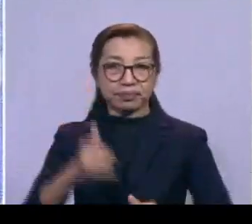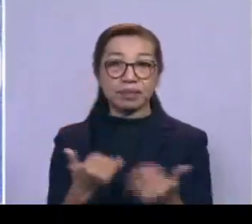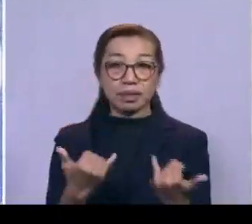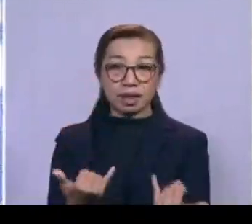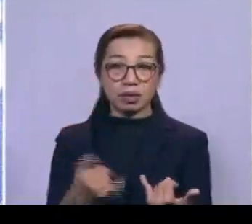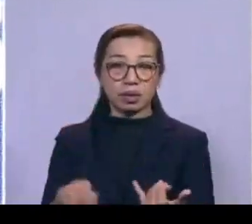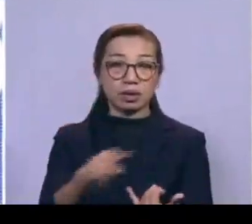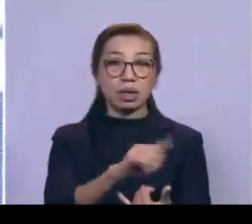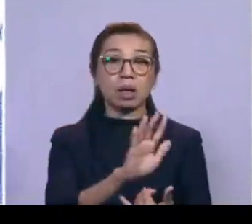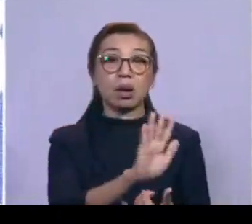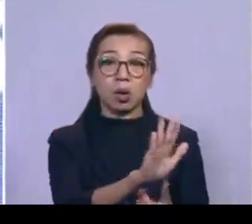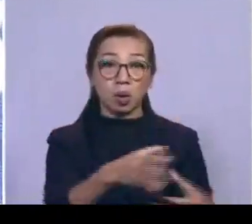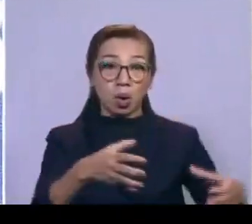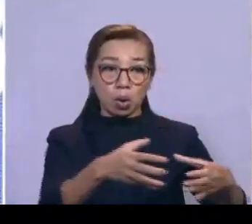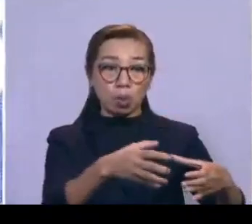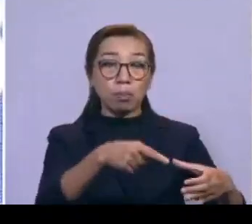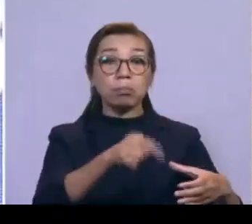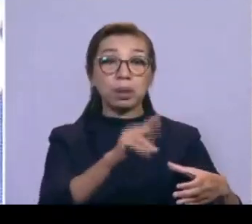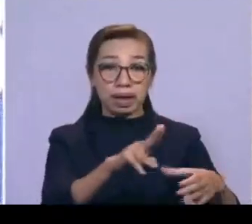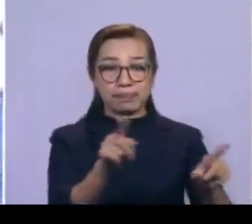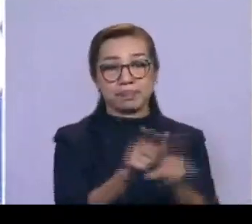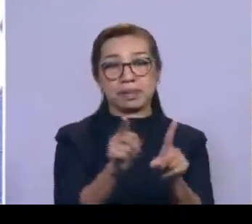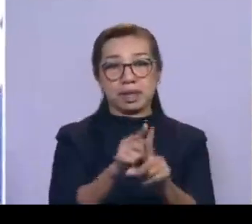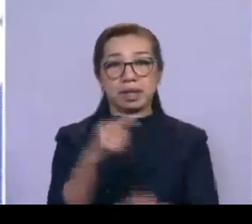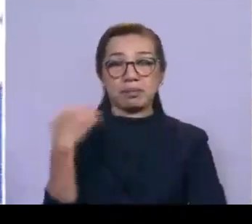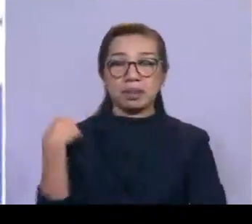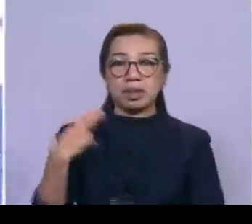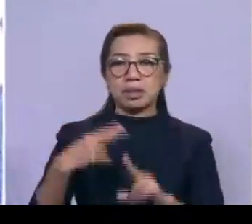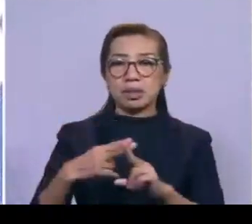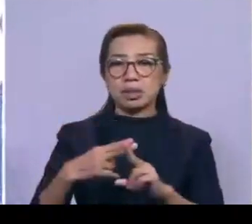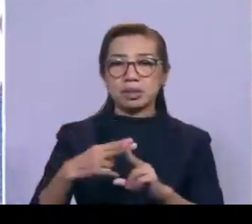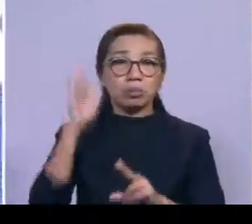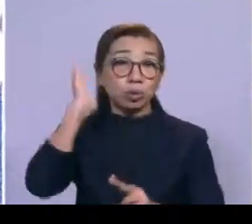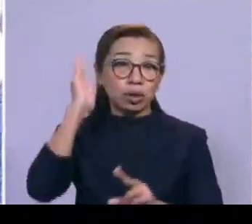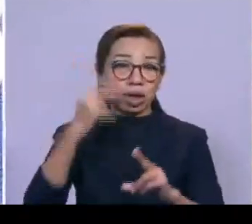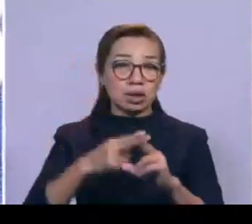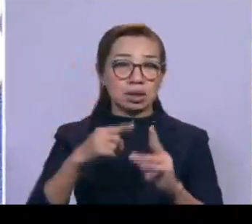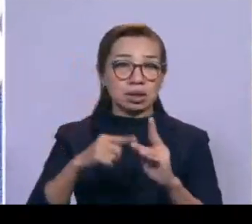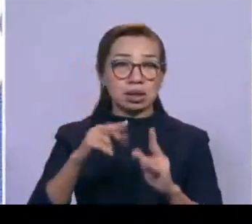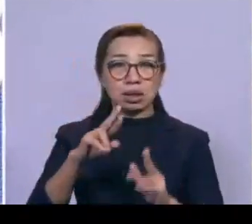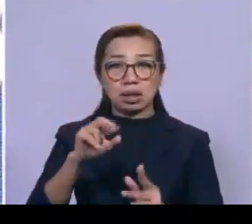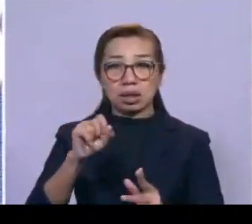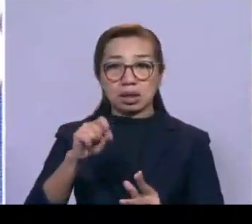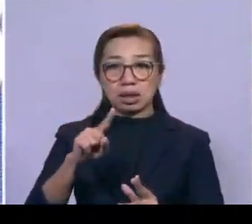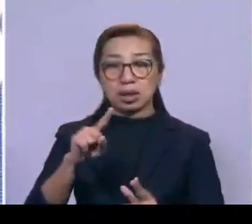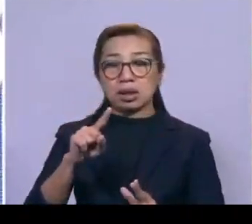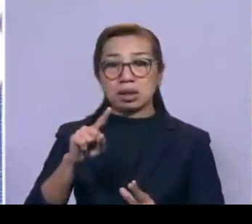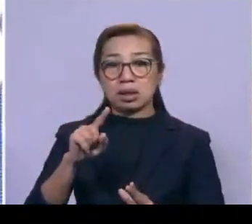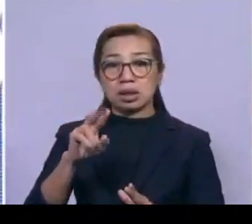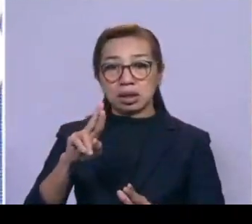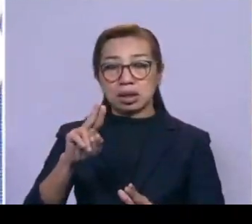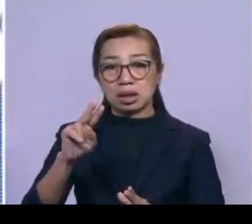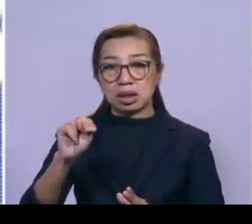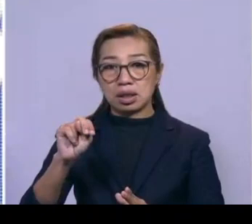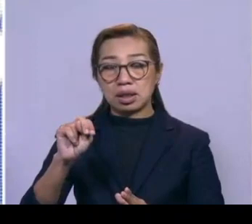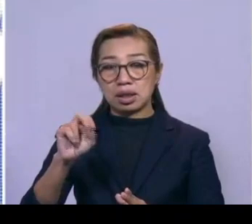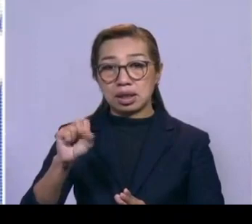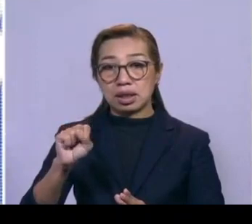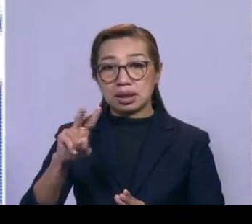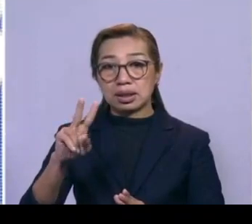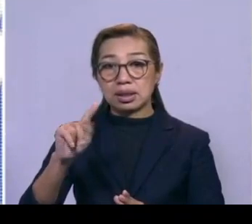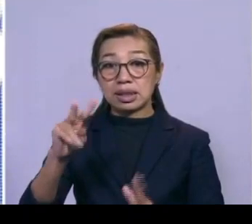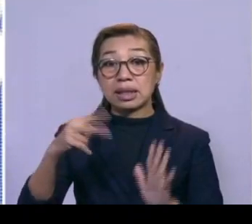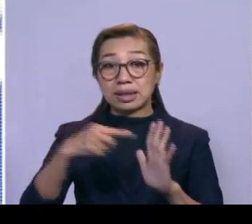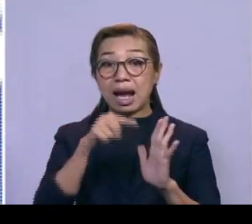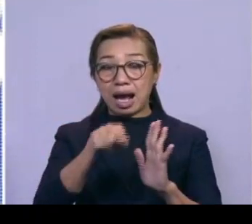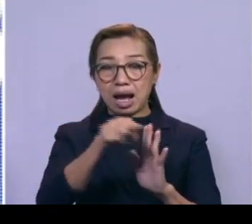ความเคลื่อนไหวอีกฝากหนึ่งเขาก็มีไงเพื่อไทยเขาก็เปิดตัวคุณเศรษฐาทวีสินเป็นที่ปรึกษาหัวหน้าครอบครัวเพื่อไทยพลเอกประยุทธ์ย้อนถาม